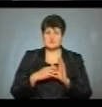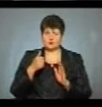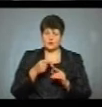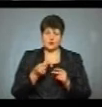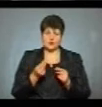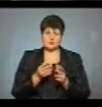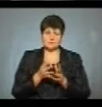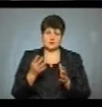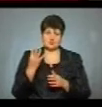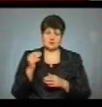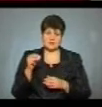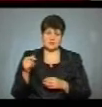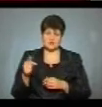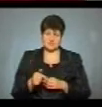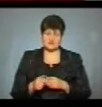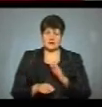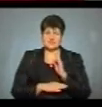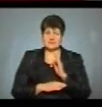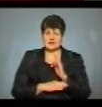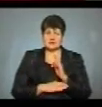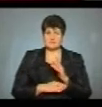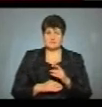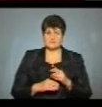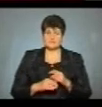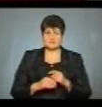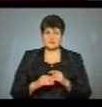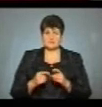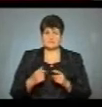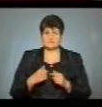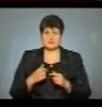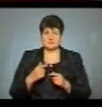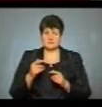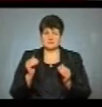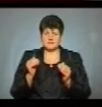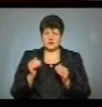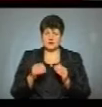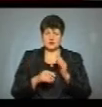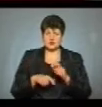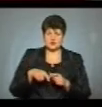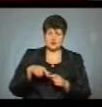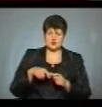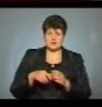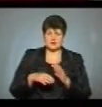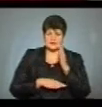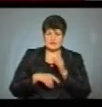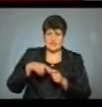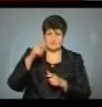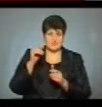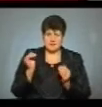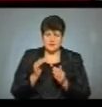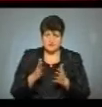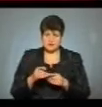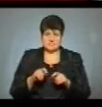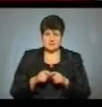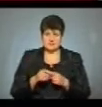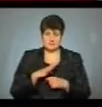більше 4 тисяч гривень. Дерево просто мені не здивувало, бо стовбур досить вже не маленький, і так зламати його було не так просто.